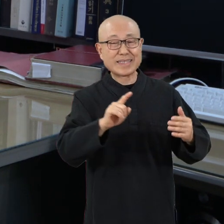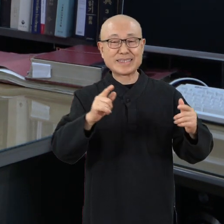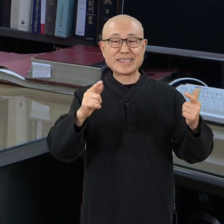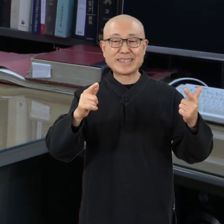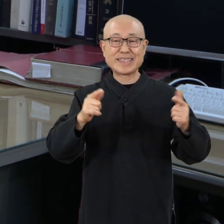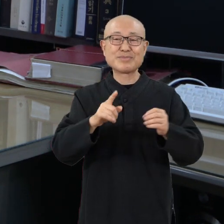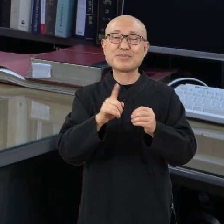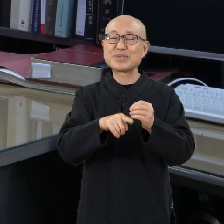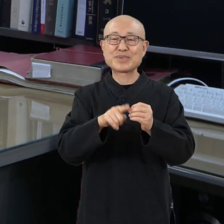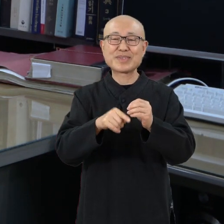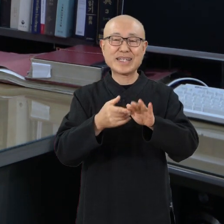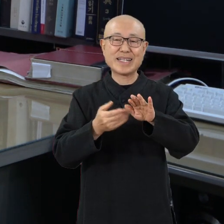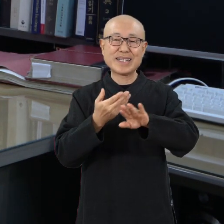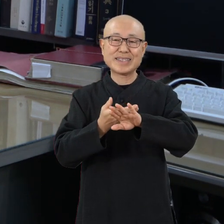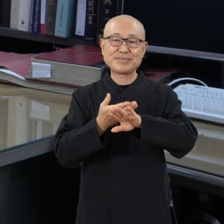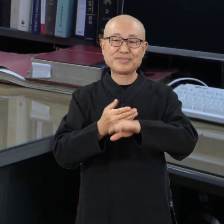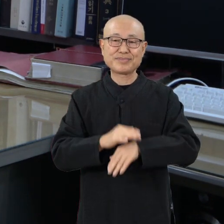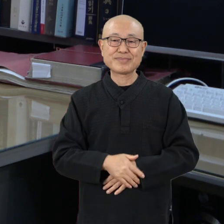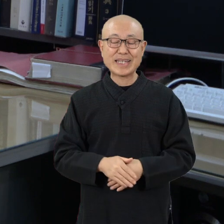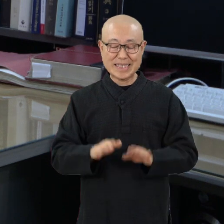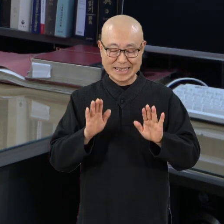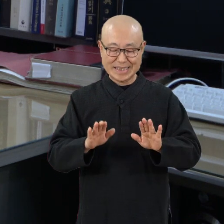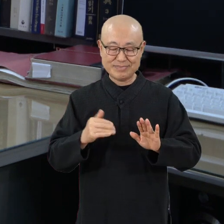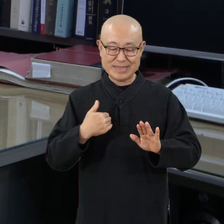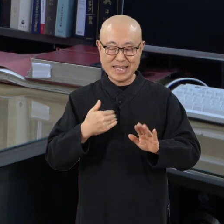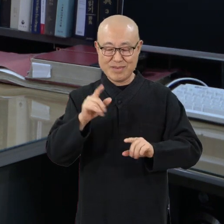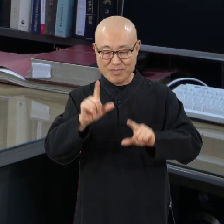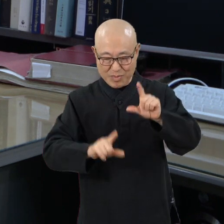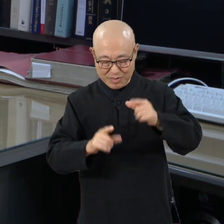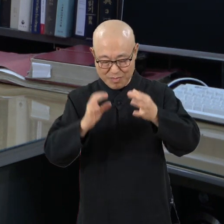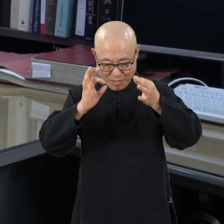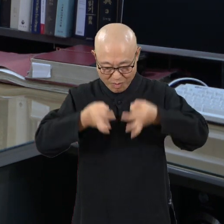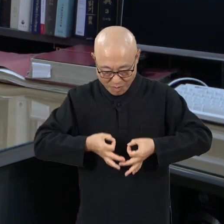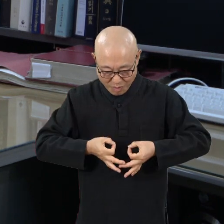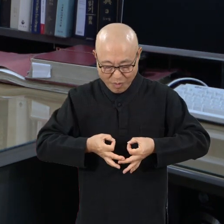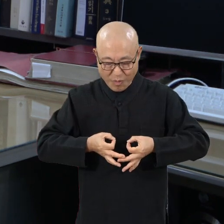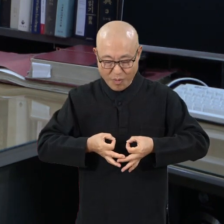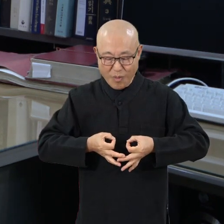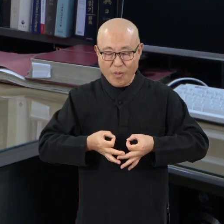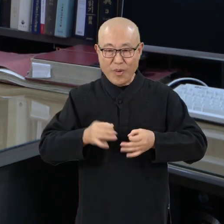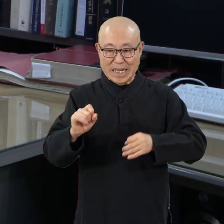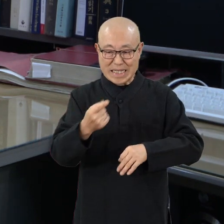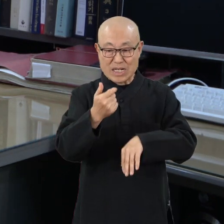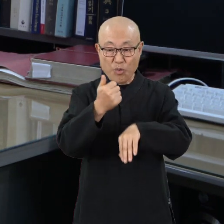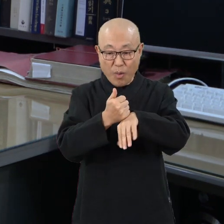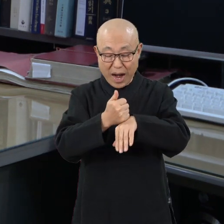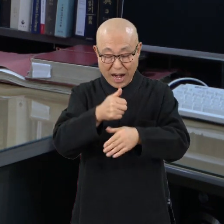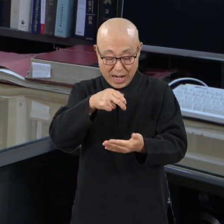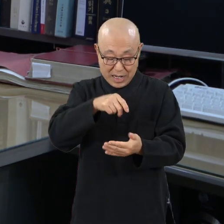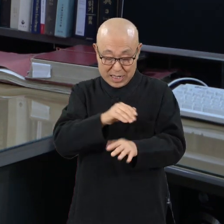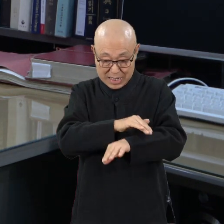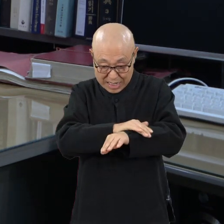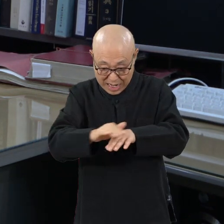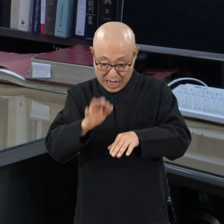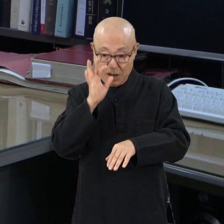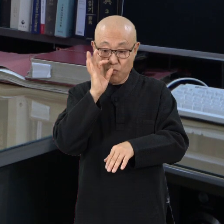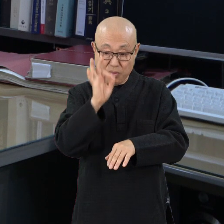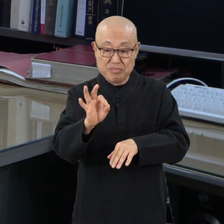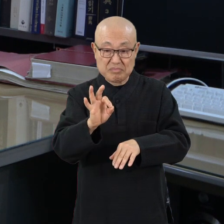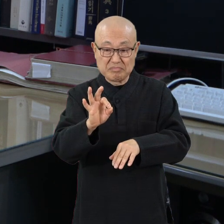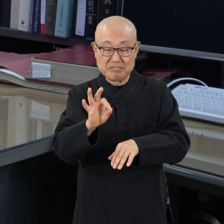우리 불교는 아닌 겁니다. 현재 나를 중심으로 해서 인과의 법칙을 정확히 믿는